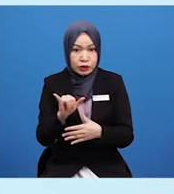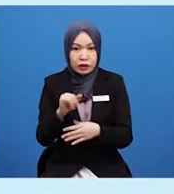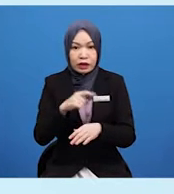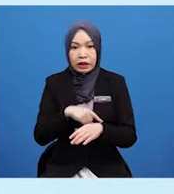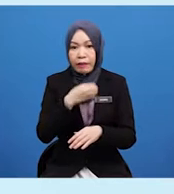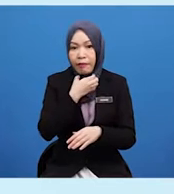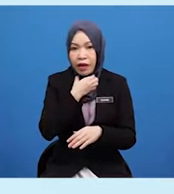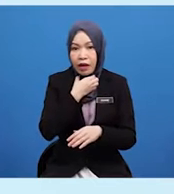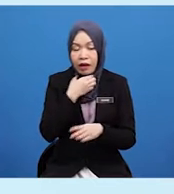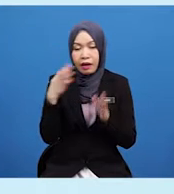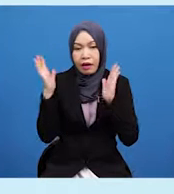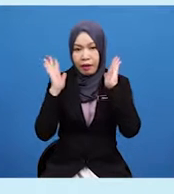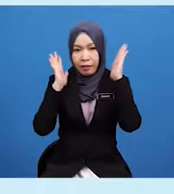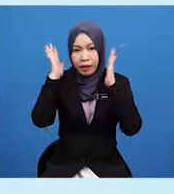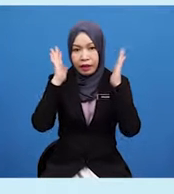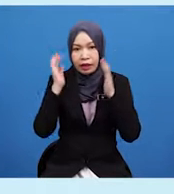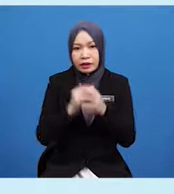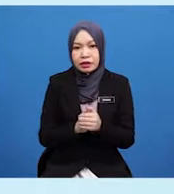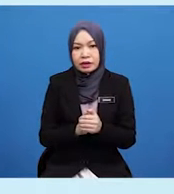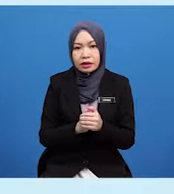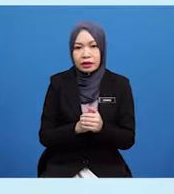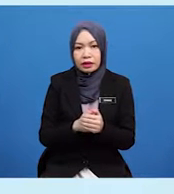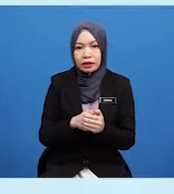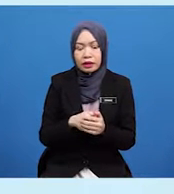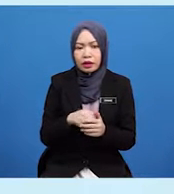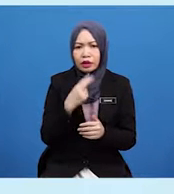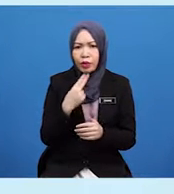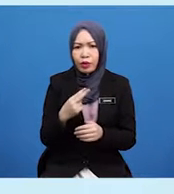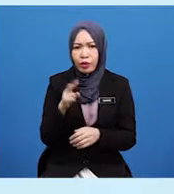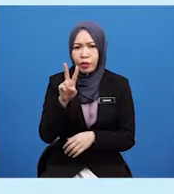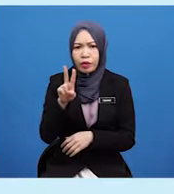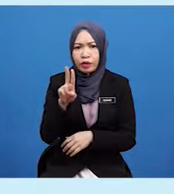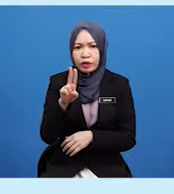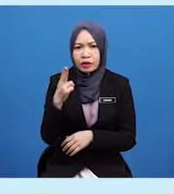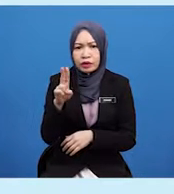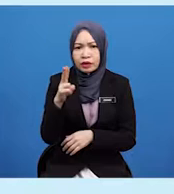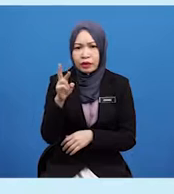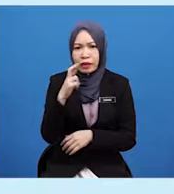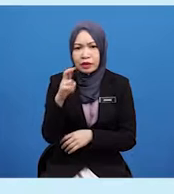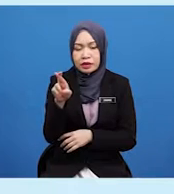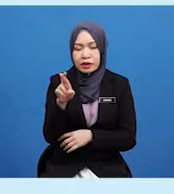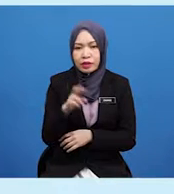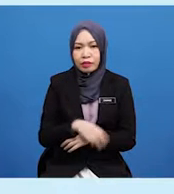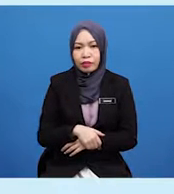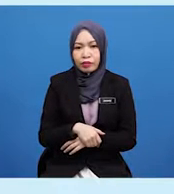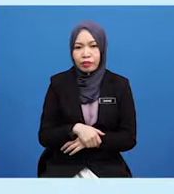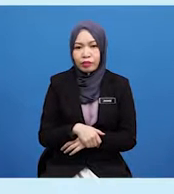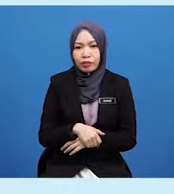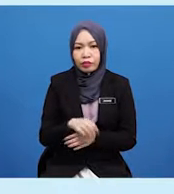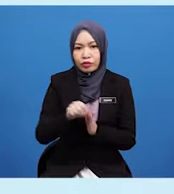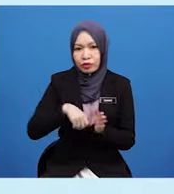Malaysia yang berusia diantara Rp11.000 sehingga 10.000 tahun sebelum masehi